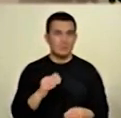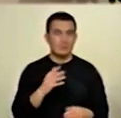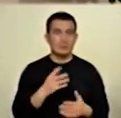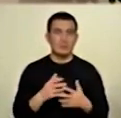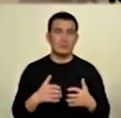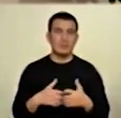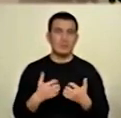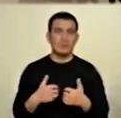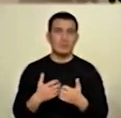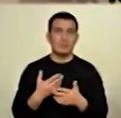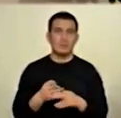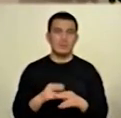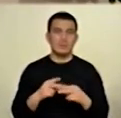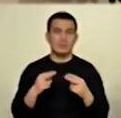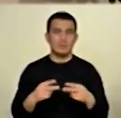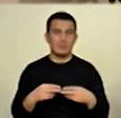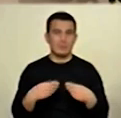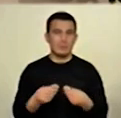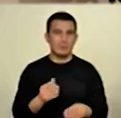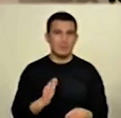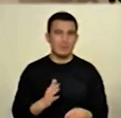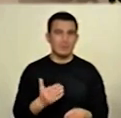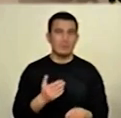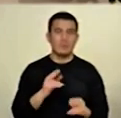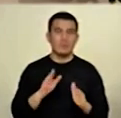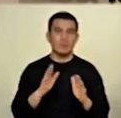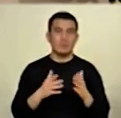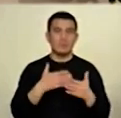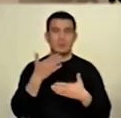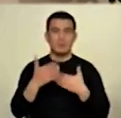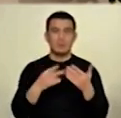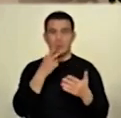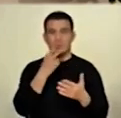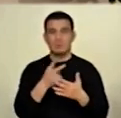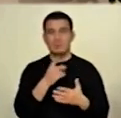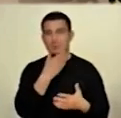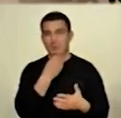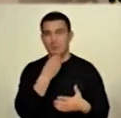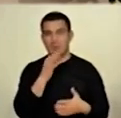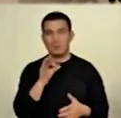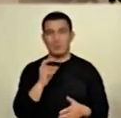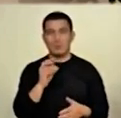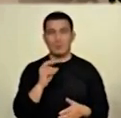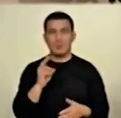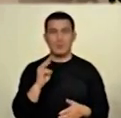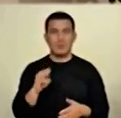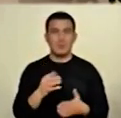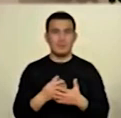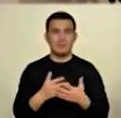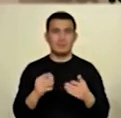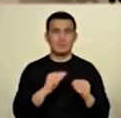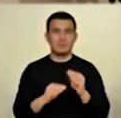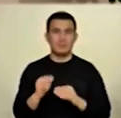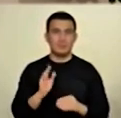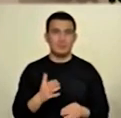avtomatik ravishda o'zgartirib beradi. Ya'ni siz faqat tashqi ko'rinishini tahrirlaysiz, obyektlar qo'yasiz, ularning kod